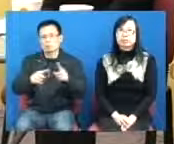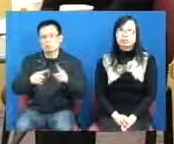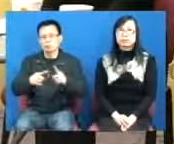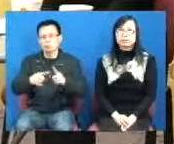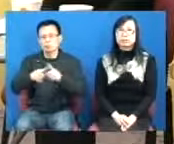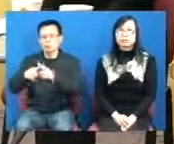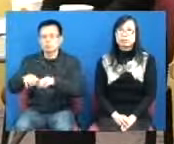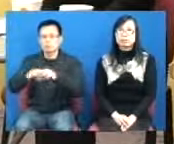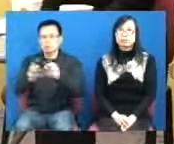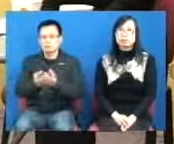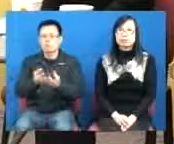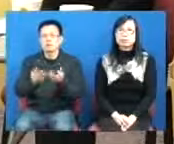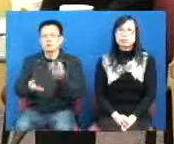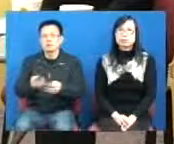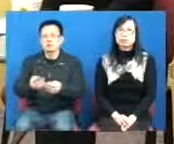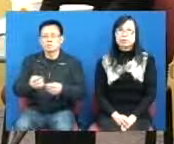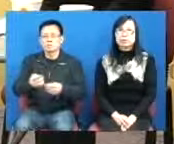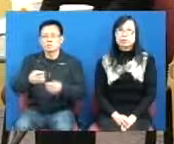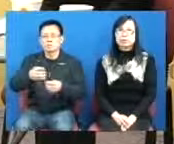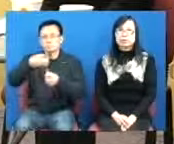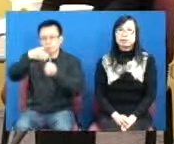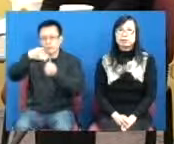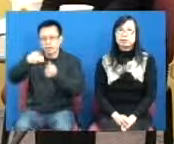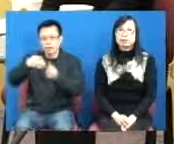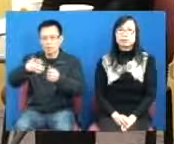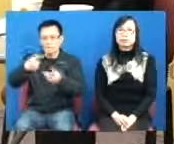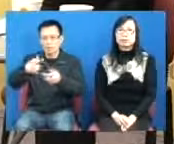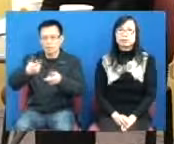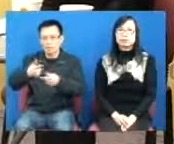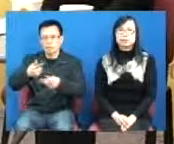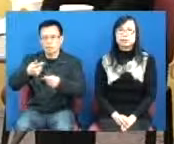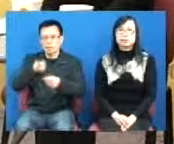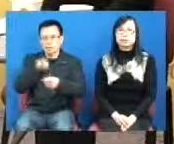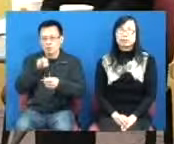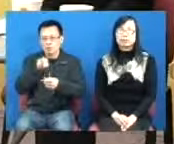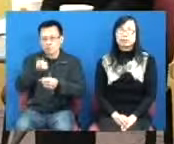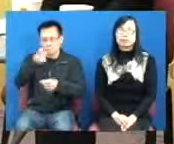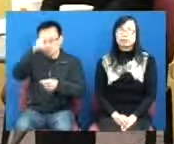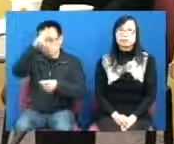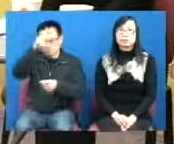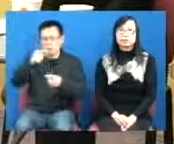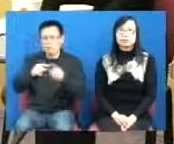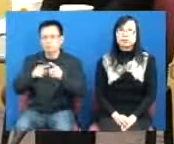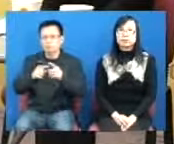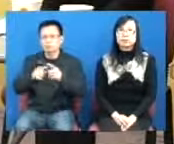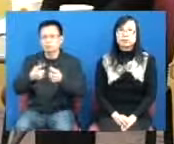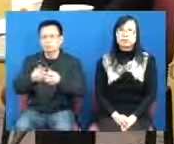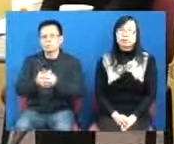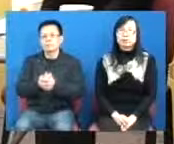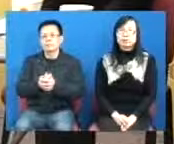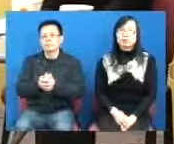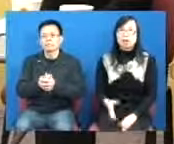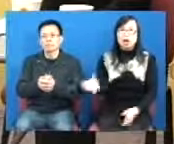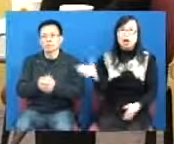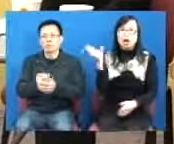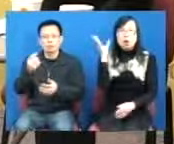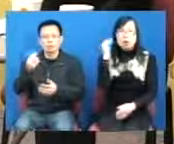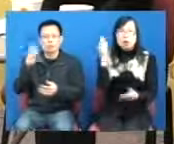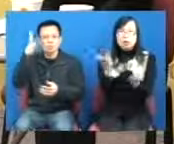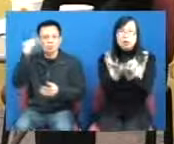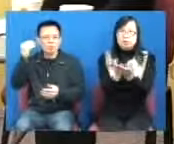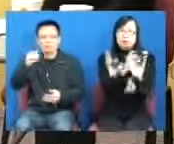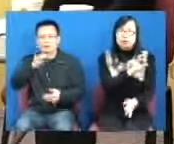是一些雙雖地一些非建制派的聲音一定是少數在區議會裏面是這樣的去到聽證會證會